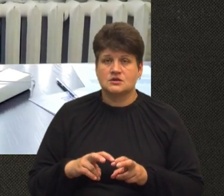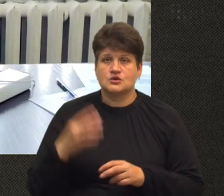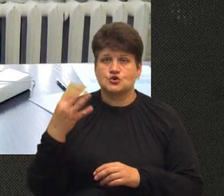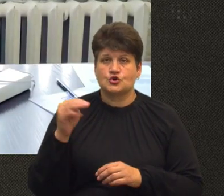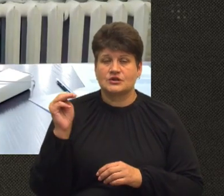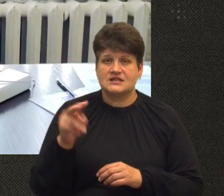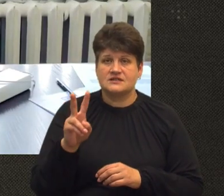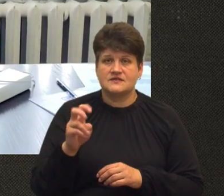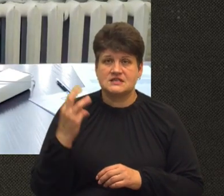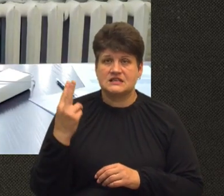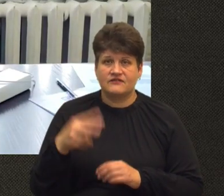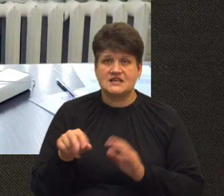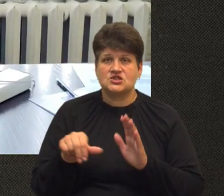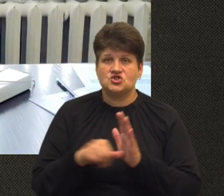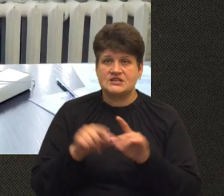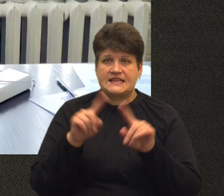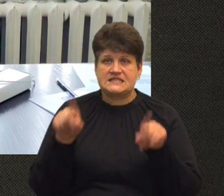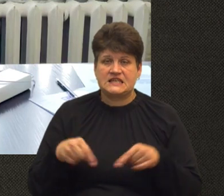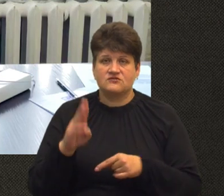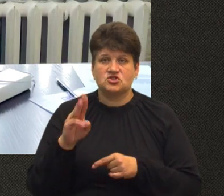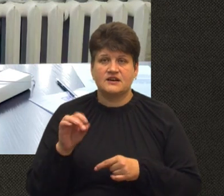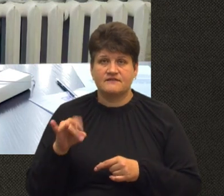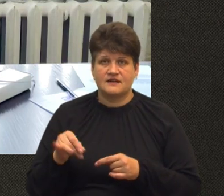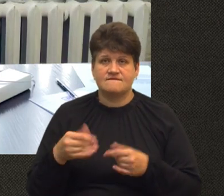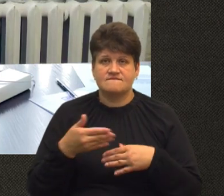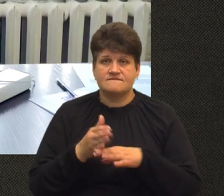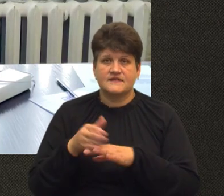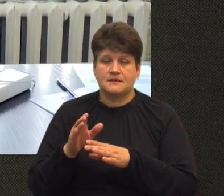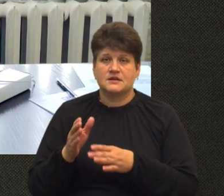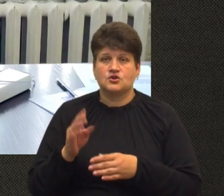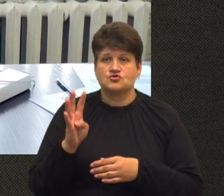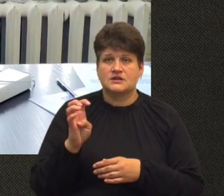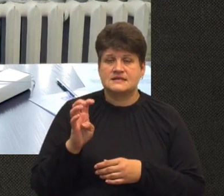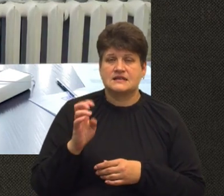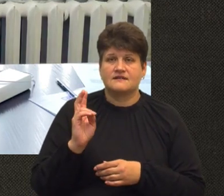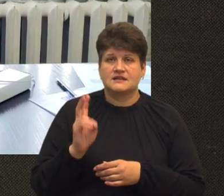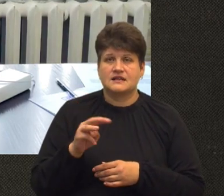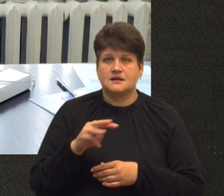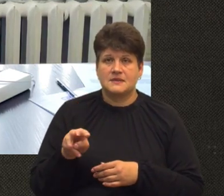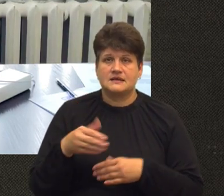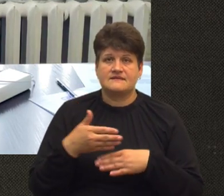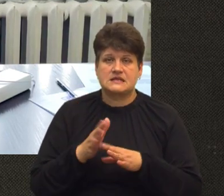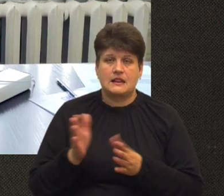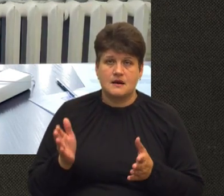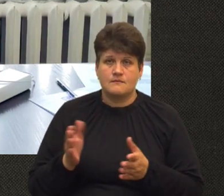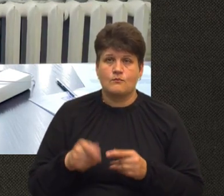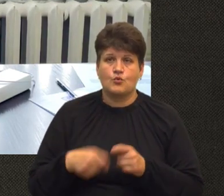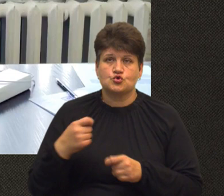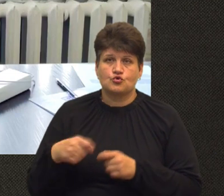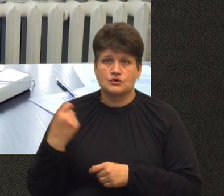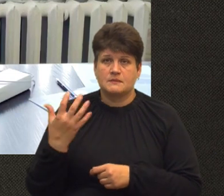4026 листів шиферу вибито 400 квадратних метрів віконного скла пошкоджено